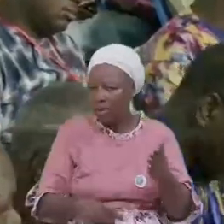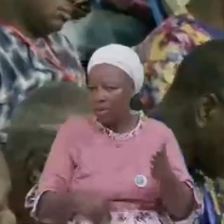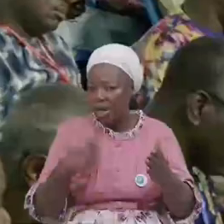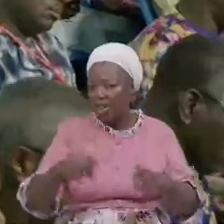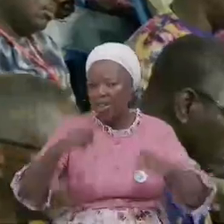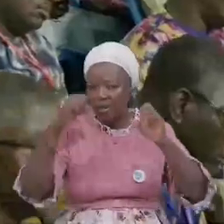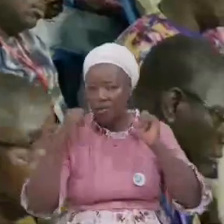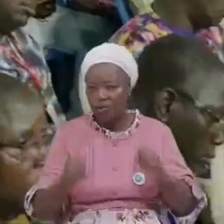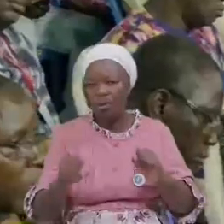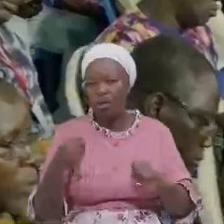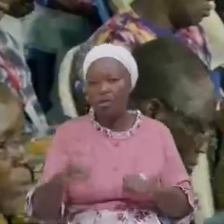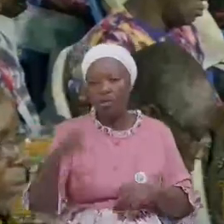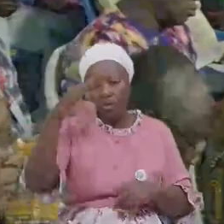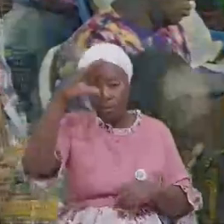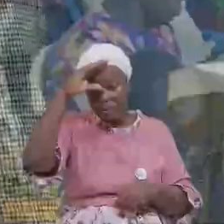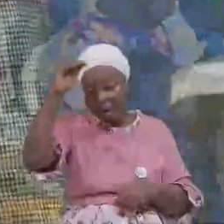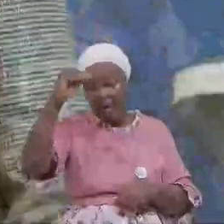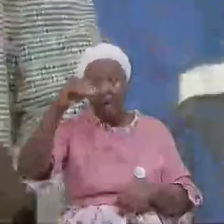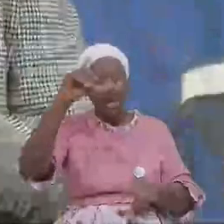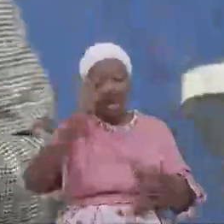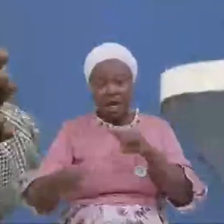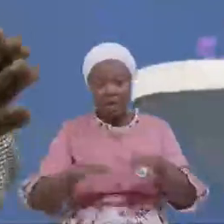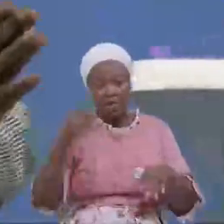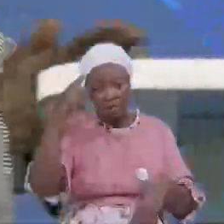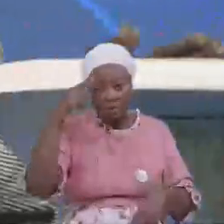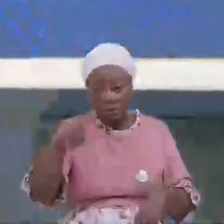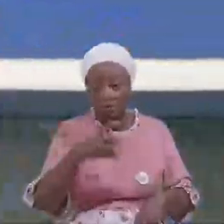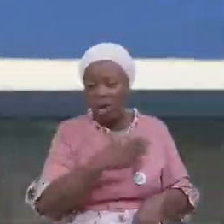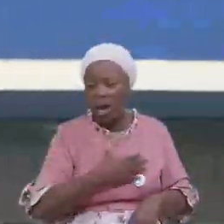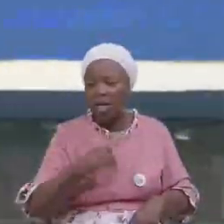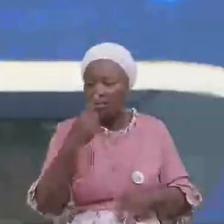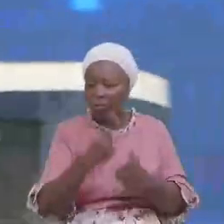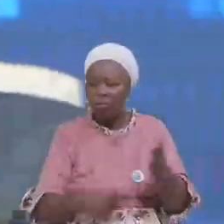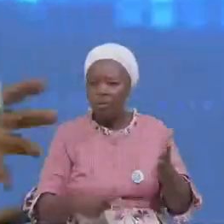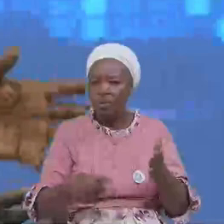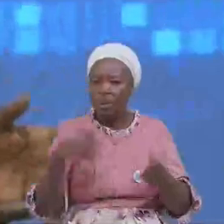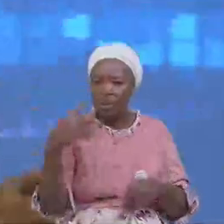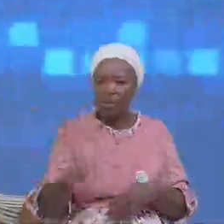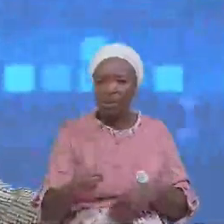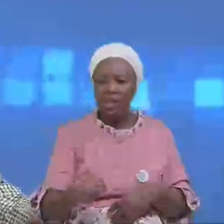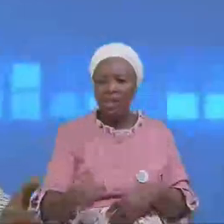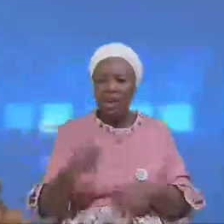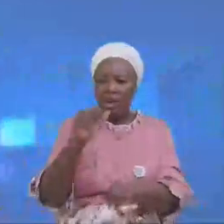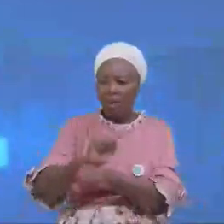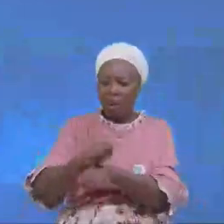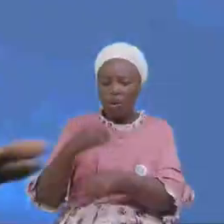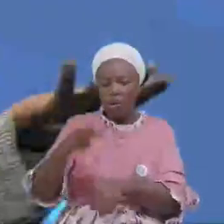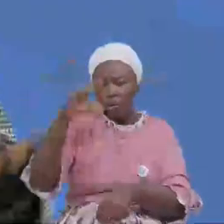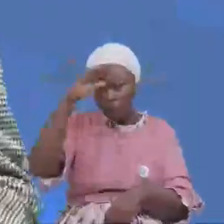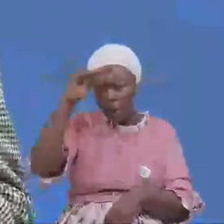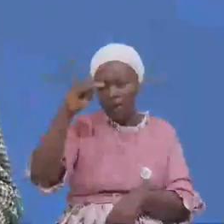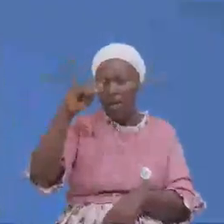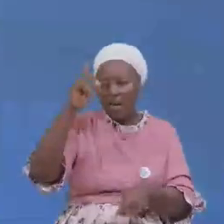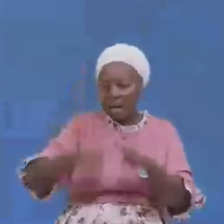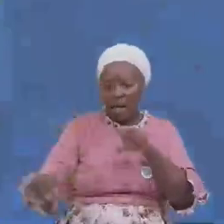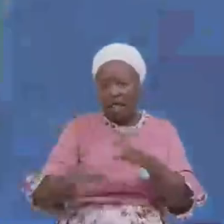Et ce que la force d'un homme ne peut pas faire pour toi, et ce que les opérations de l'homme ne